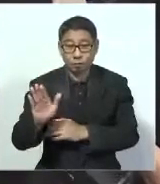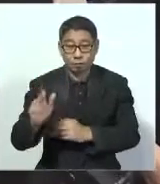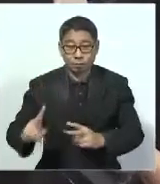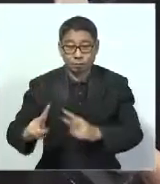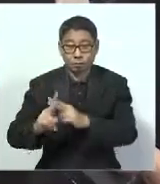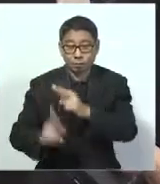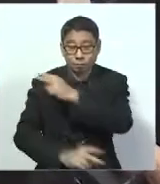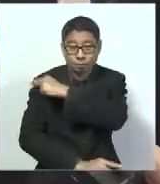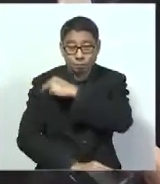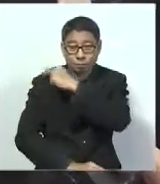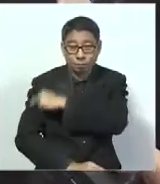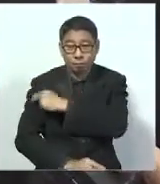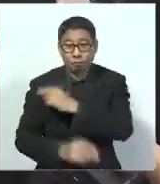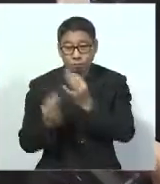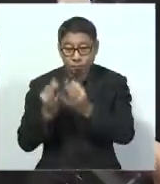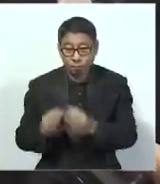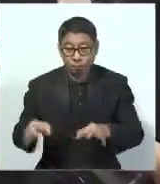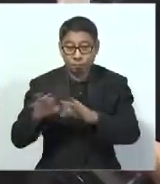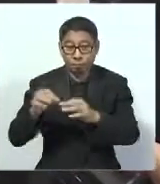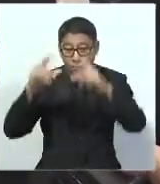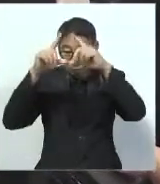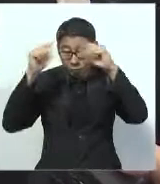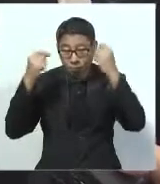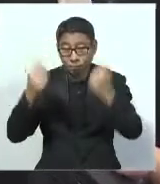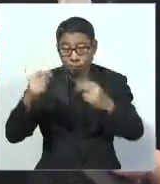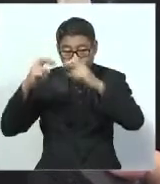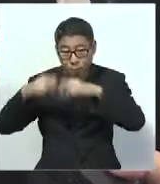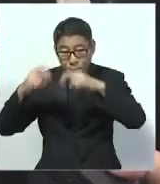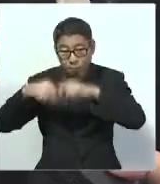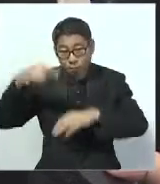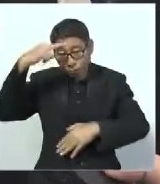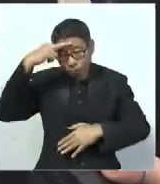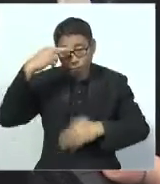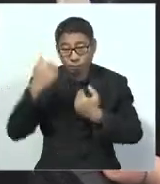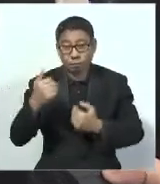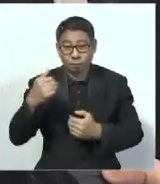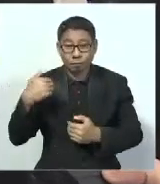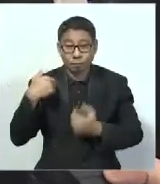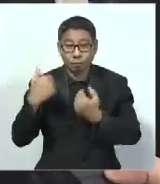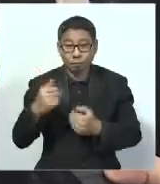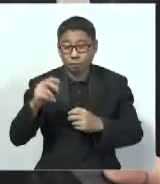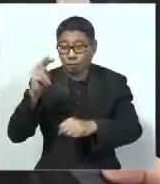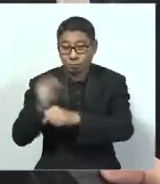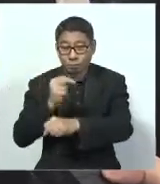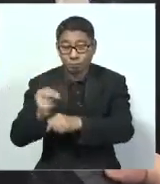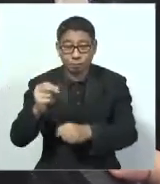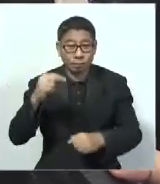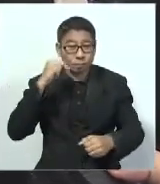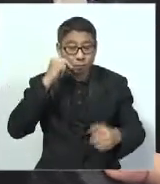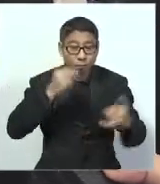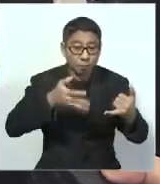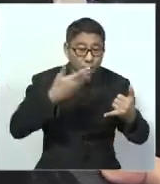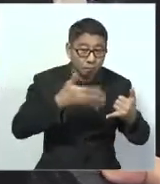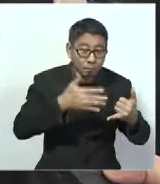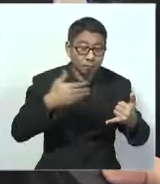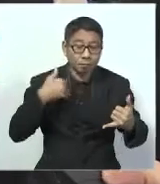กระทรวงสาธารณสุขและที่สำคัญคือเขาให้พยาบาลเป็นผู้วินิจฉัยโรคนะครับซึ่งพยาบาลไม่มีหน้าที่ในการวินิจฉัยโรคเพราะขนาดน้ำร้อนกับน้ำกรดเขายังแยก